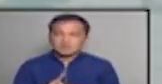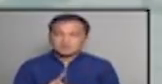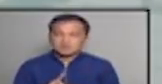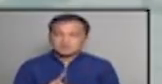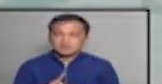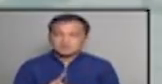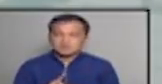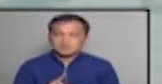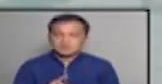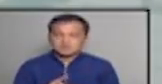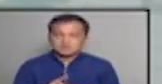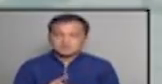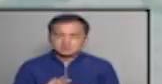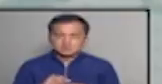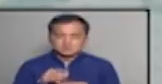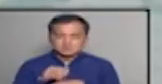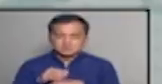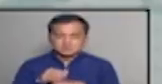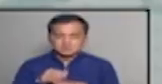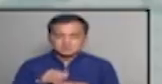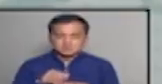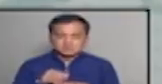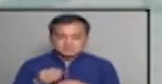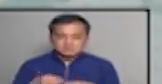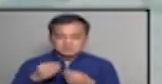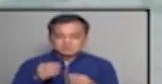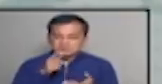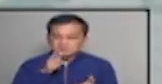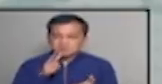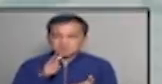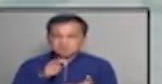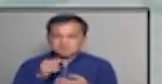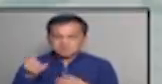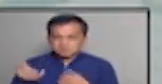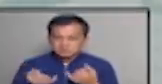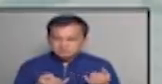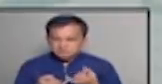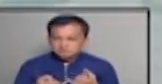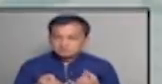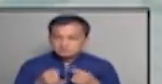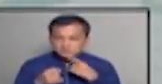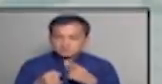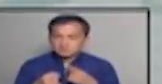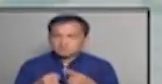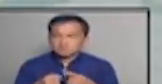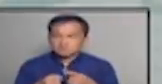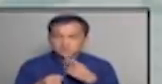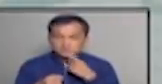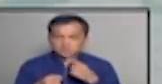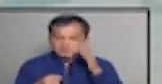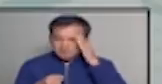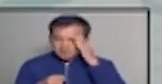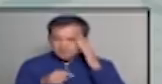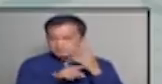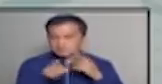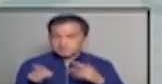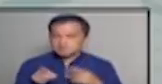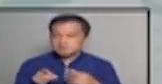hindi pinadala ko na po kasi ng invitation sila na makipag-ugnayan dito sa barangay para alam nila na